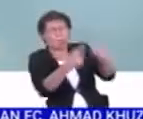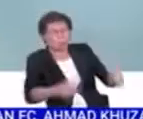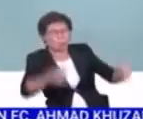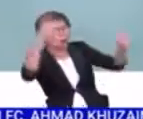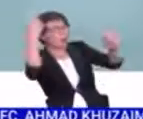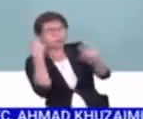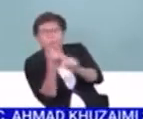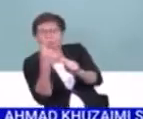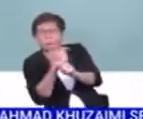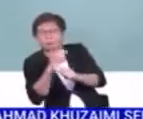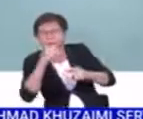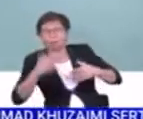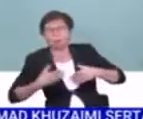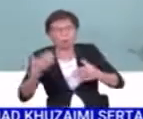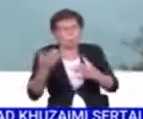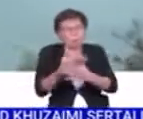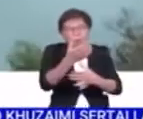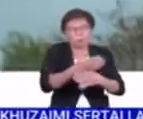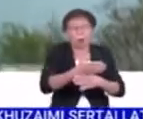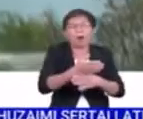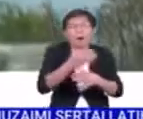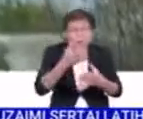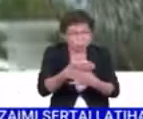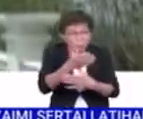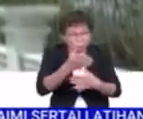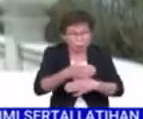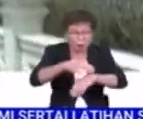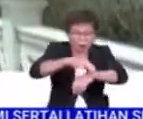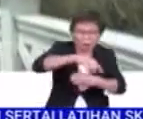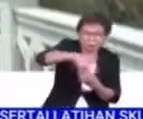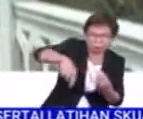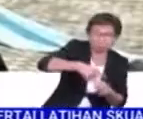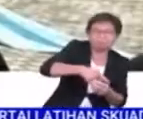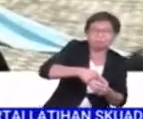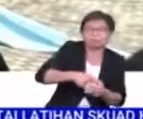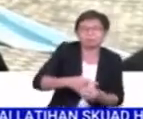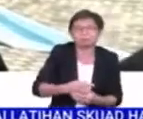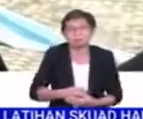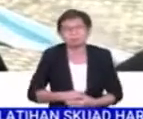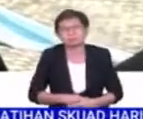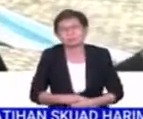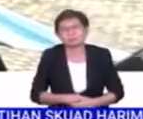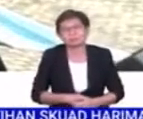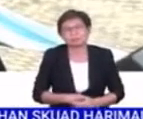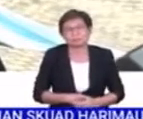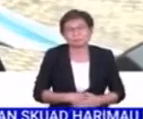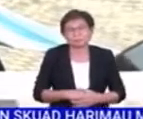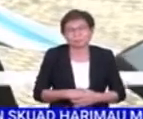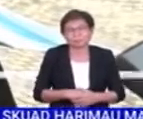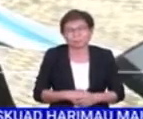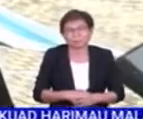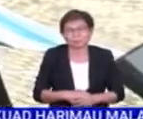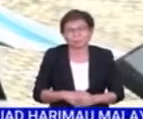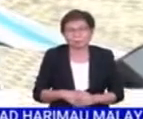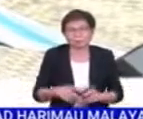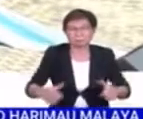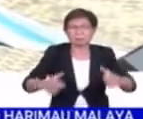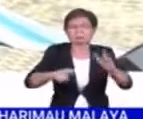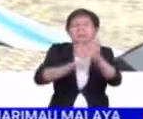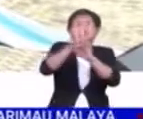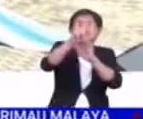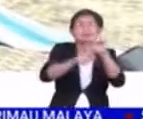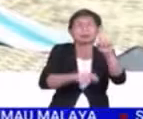kekal yang menjejaskan pemuliharaan alam semulajadi dan Tanjung Toni kebutuhannya tertinggi setinggi